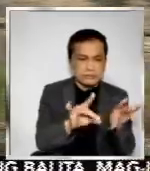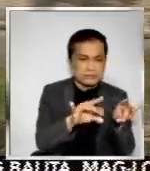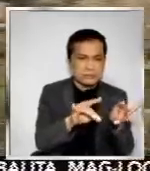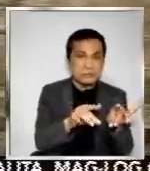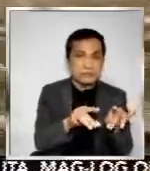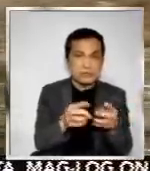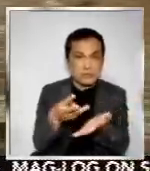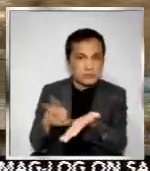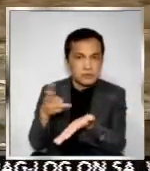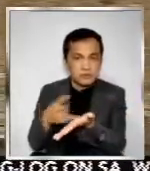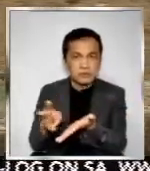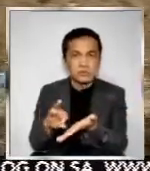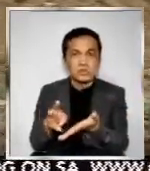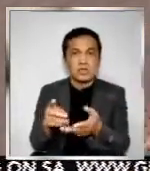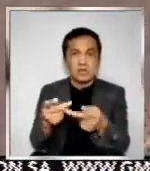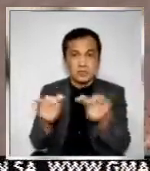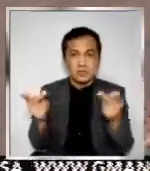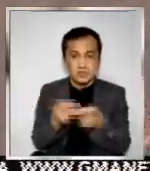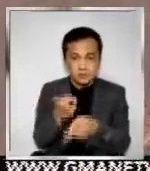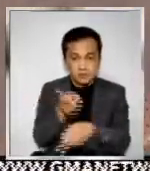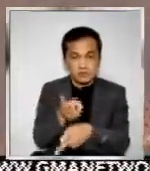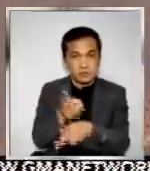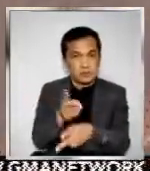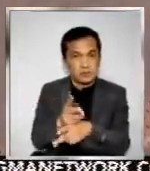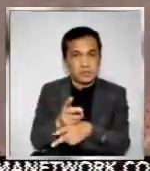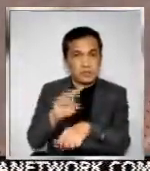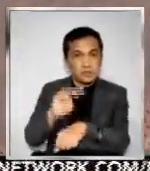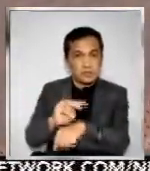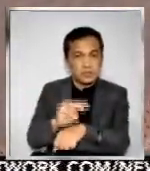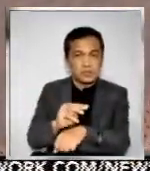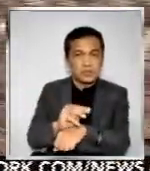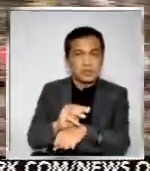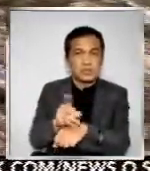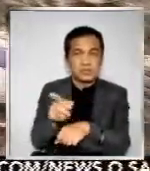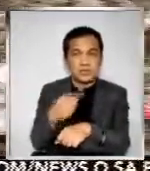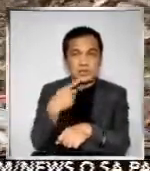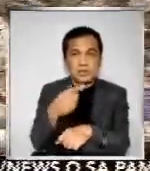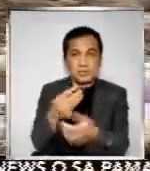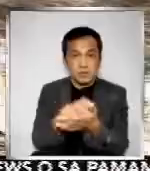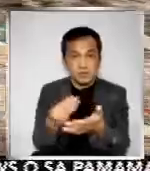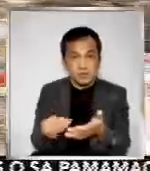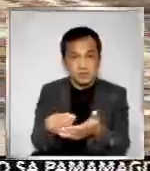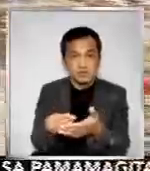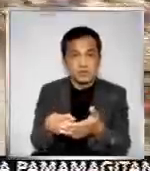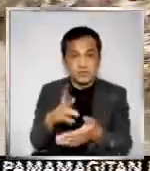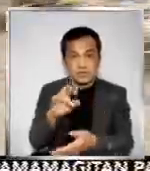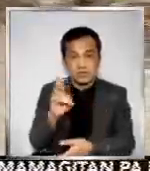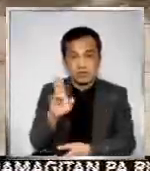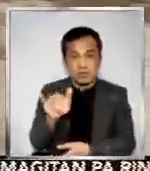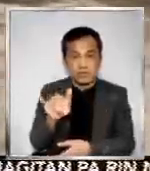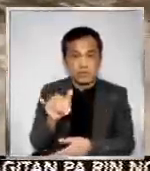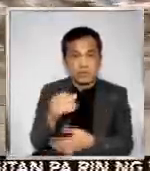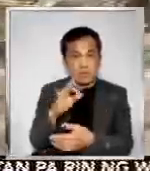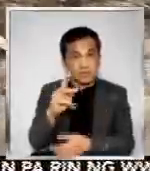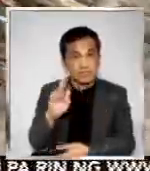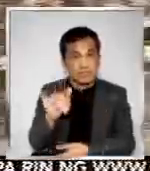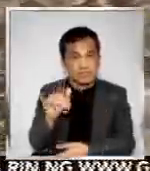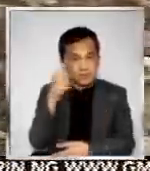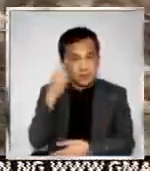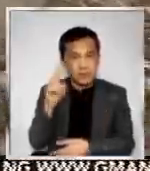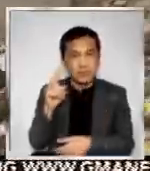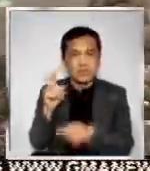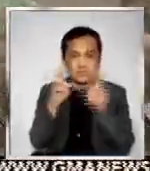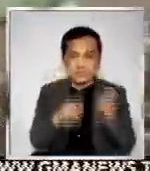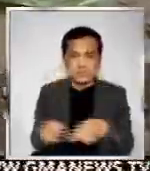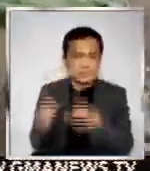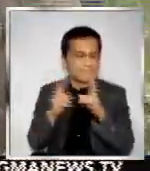nasa pangangalaga raw ng munisipyo. Materials recovery facility ito na para sana sa recycling, pero lumalabas na tambakan